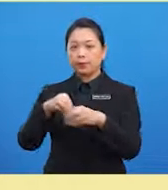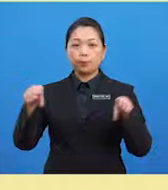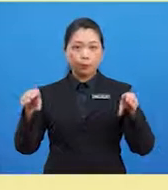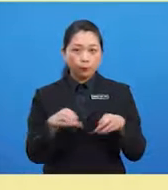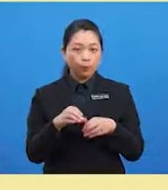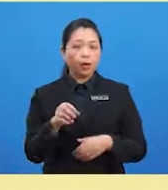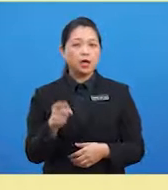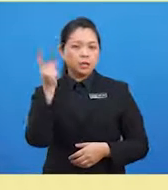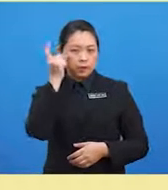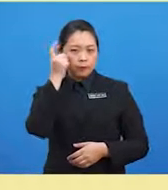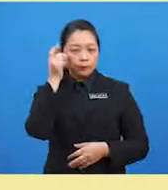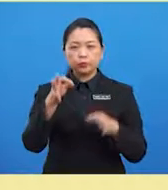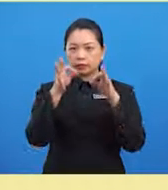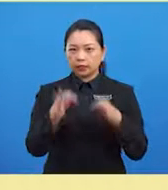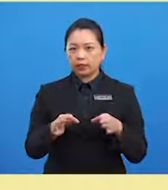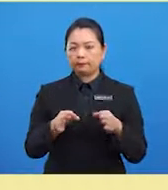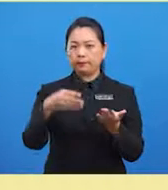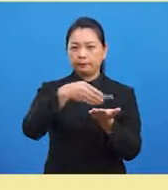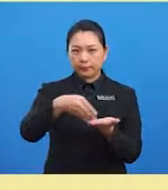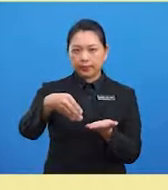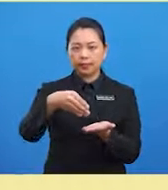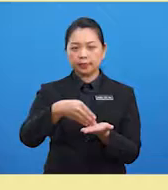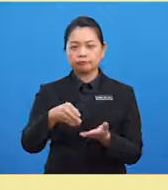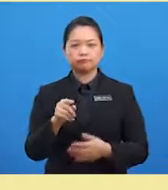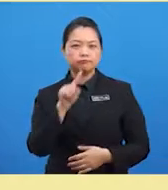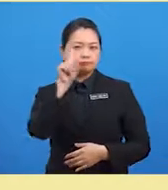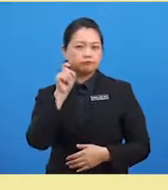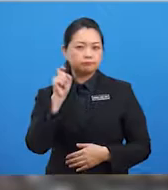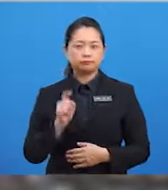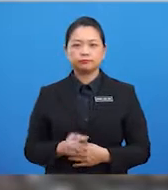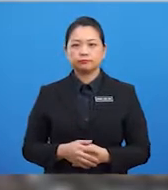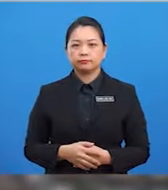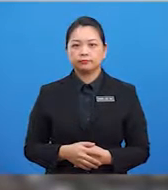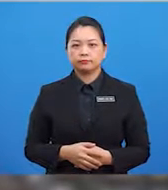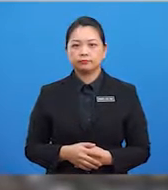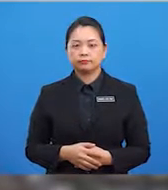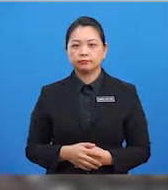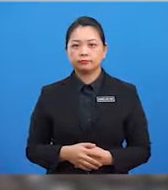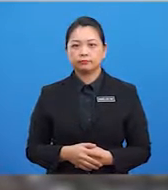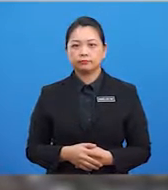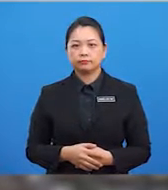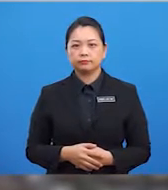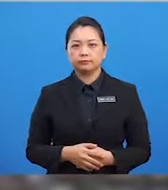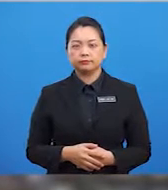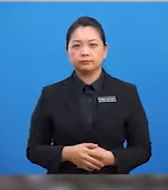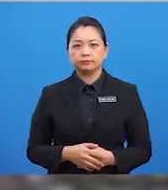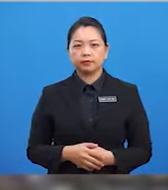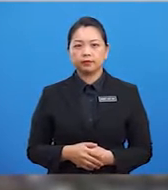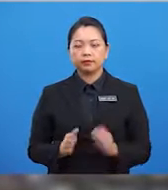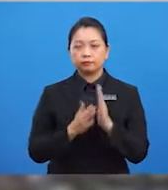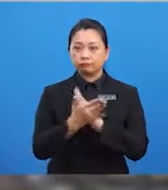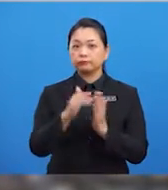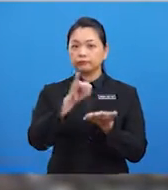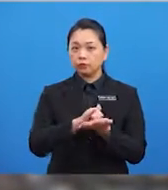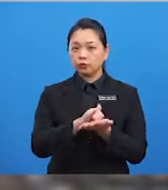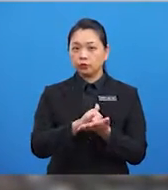dalam membuat keputusan pembelian? Oleh sebab itu, pemasar